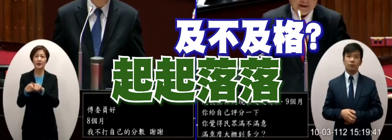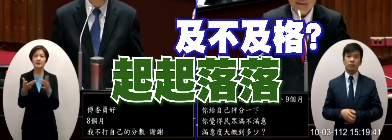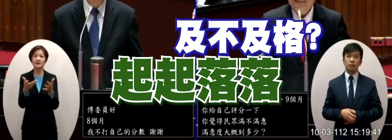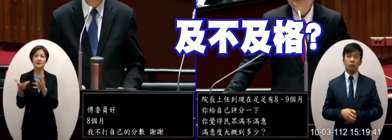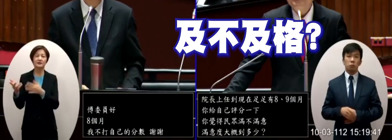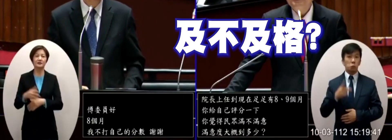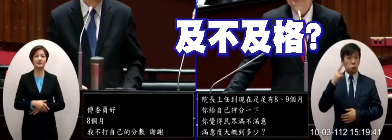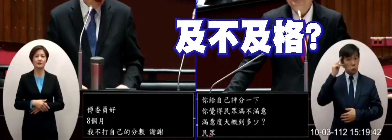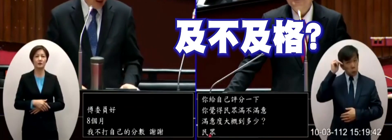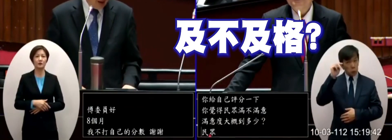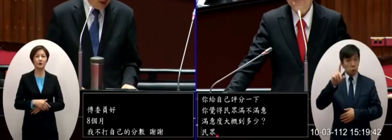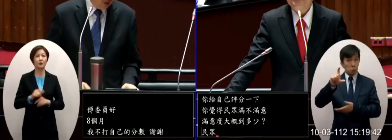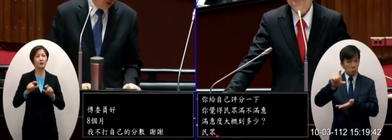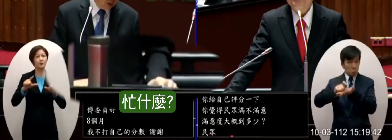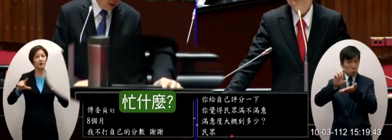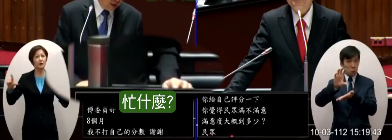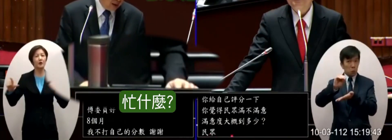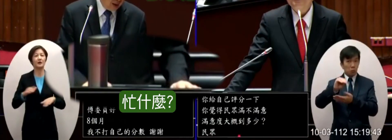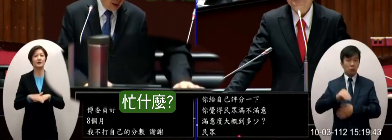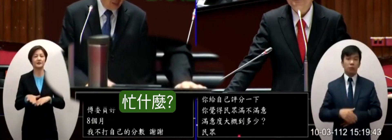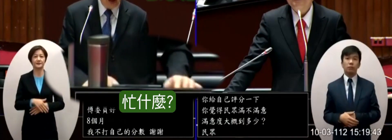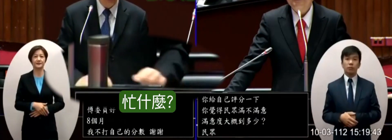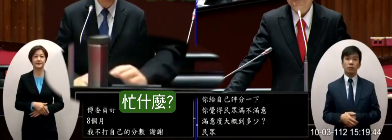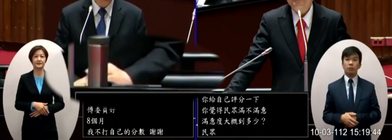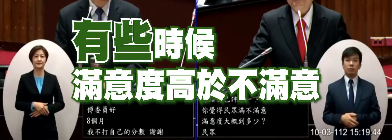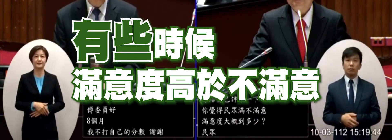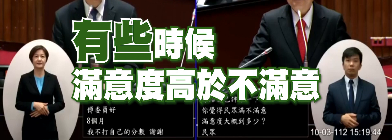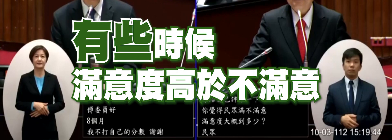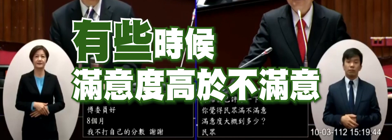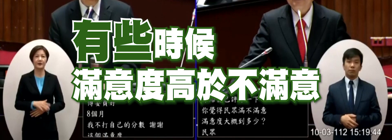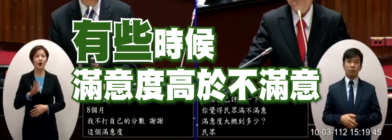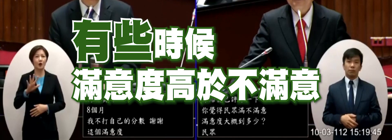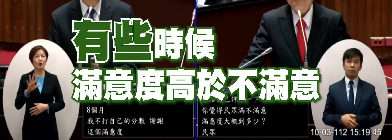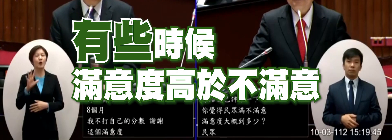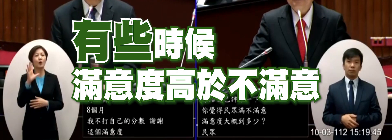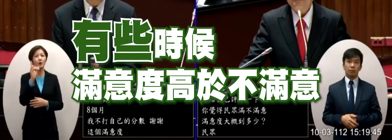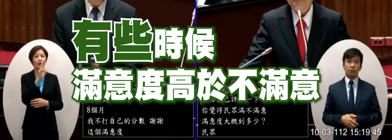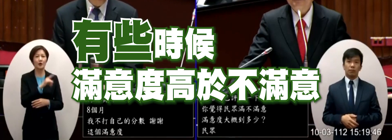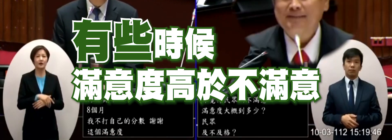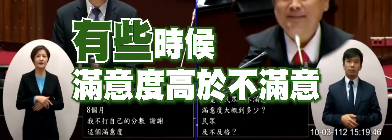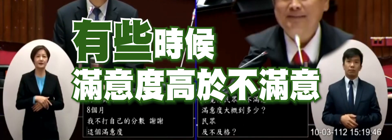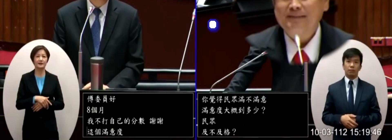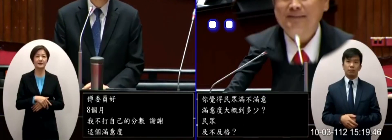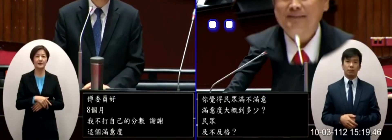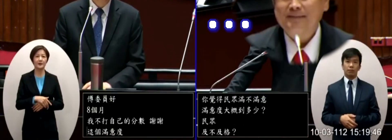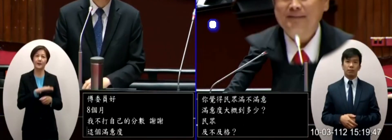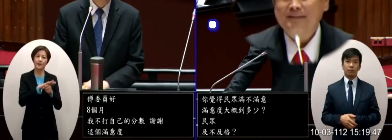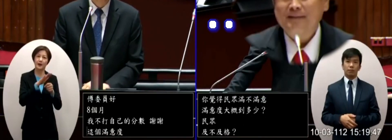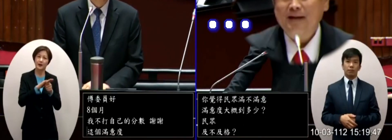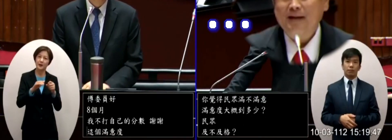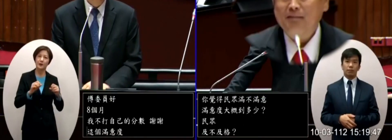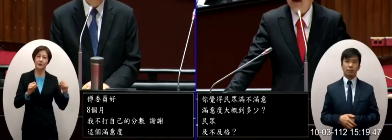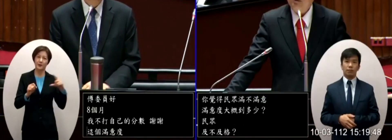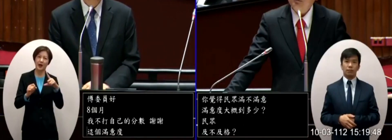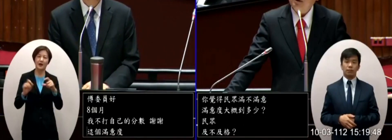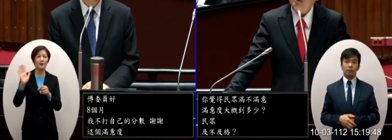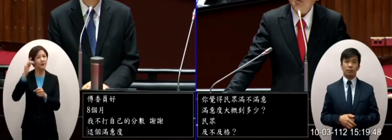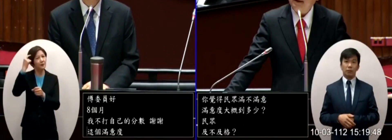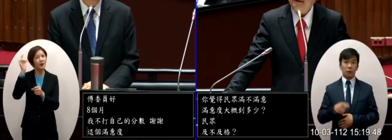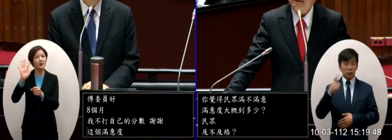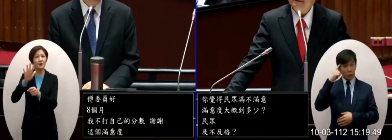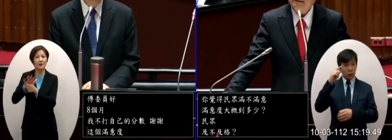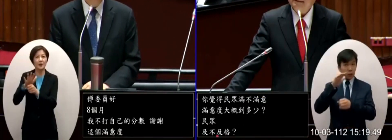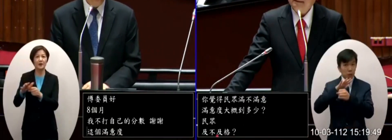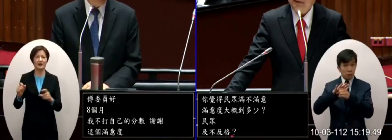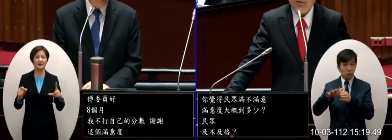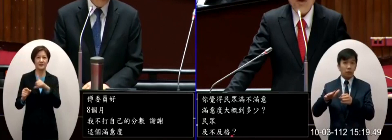落落。 及不及格？ 我想有些时候满意度是高于不满意的。 满意度高于不